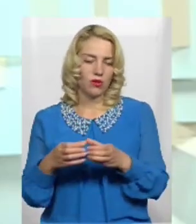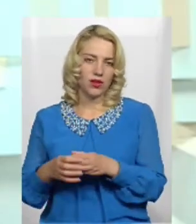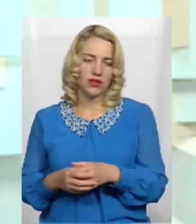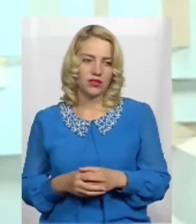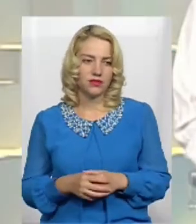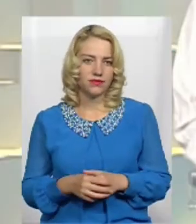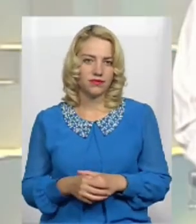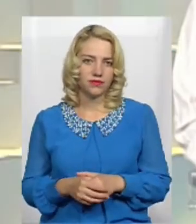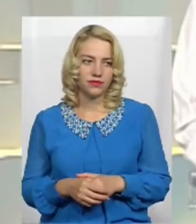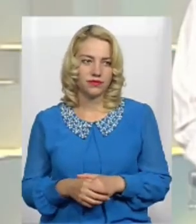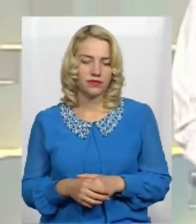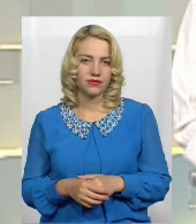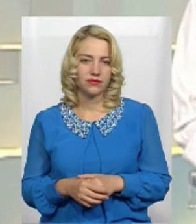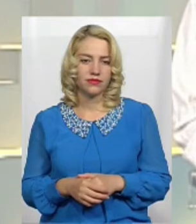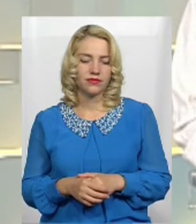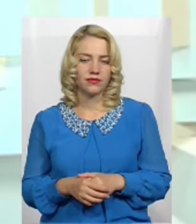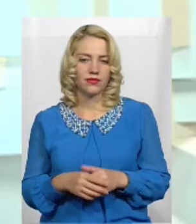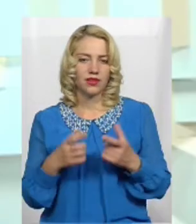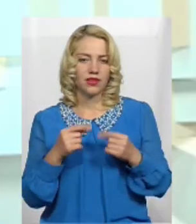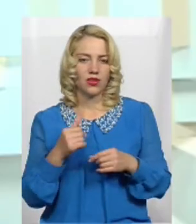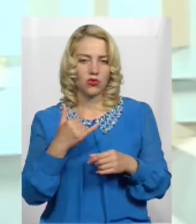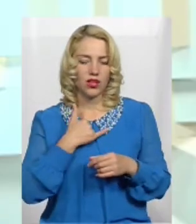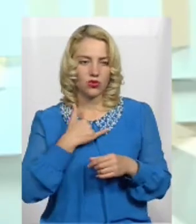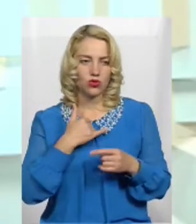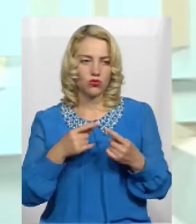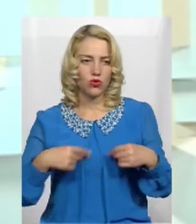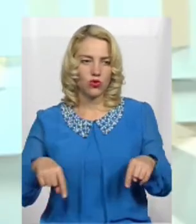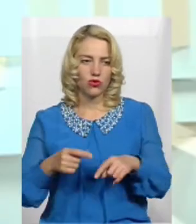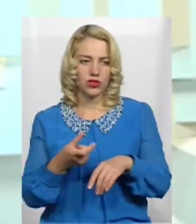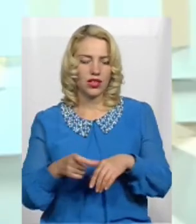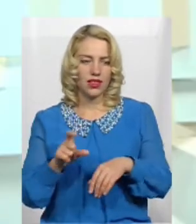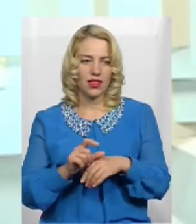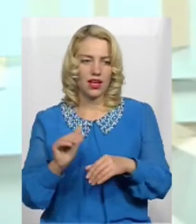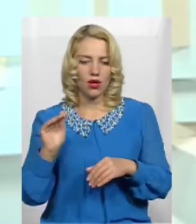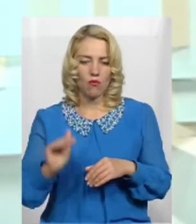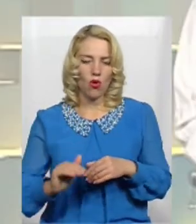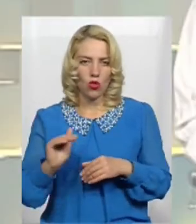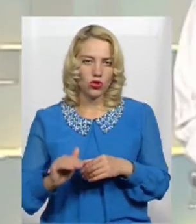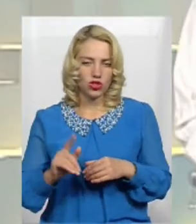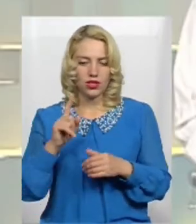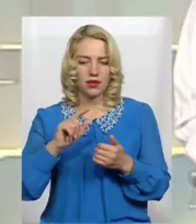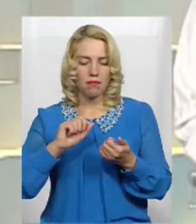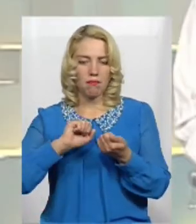районі. Загалом їх дві, так, я це знаю. Так. Де у нашому окрузі наймолодший пам'ятник Шевченку?